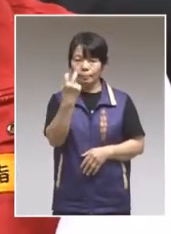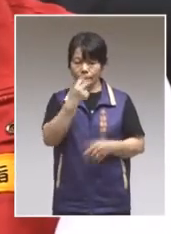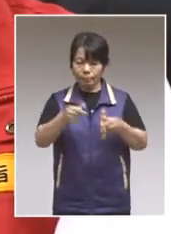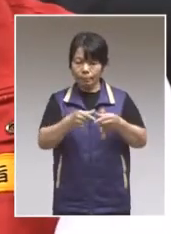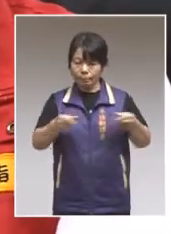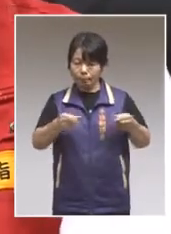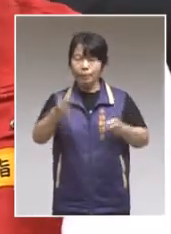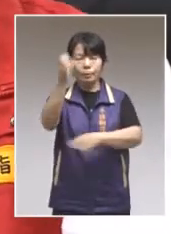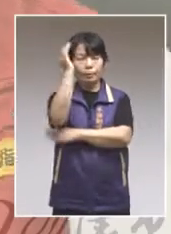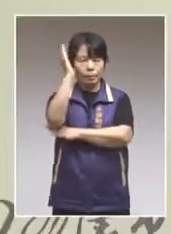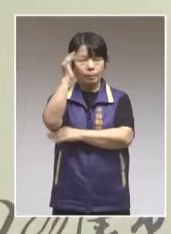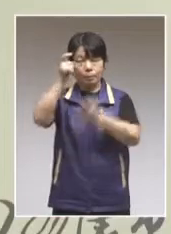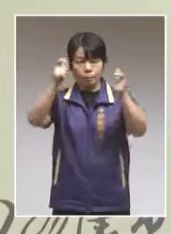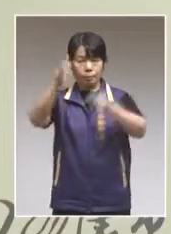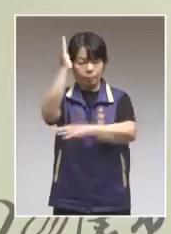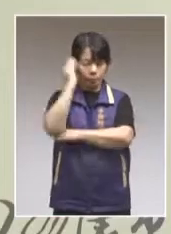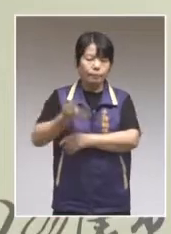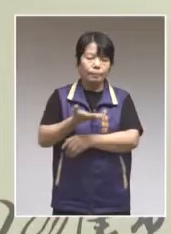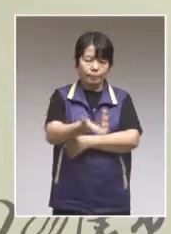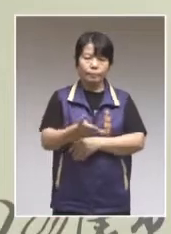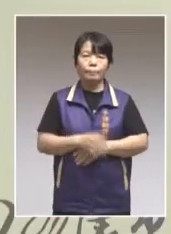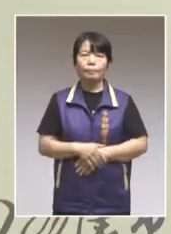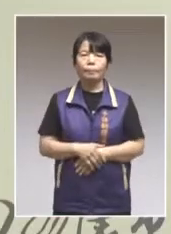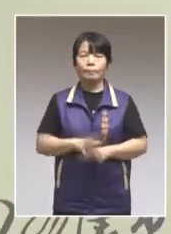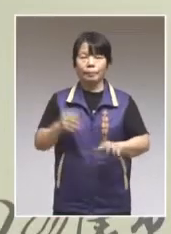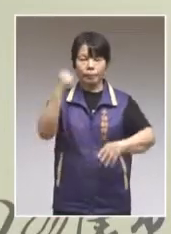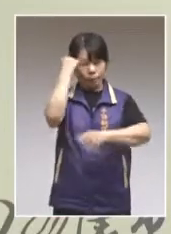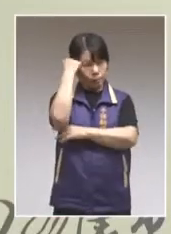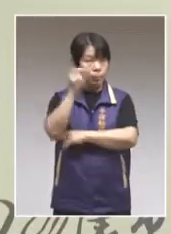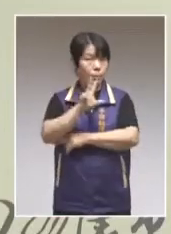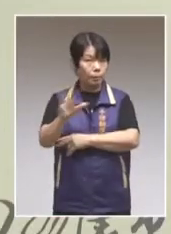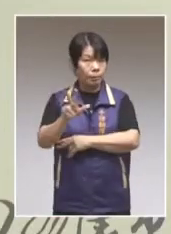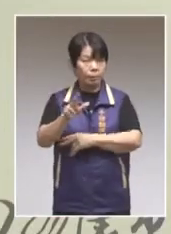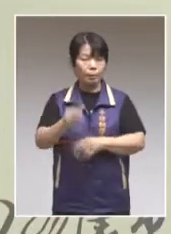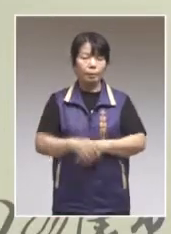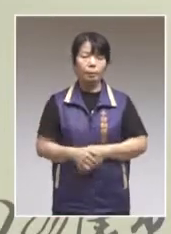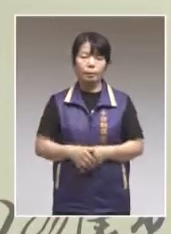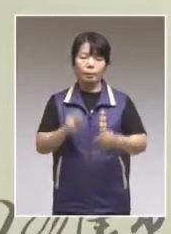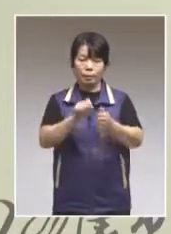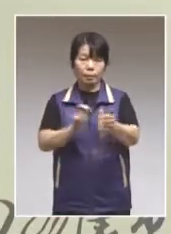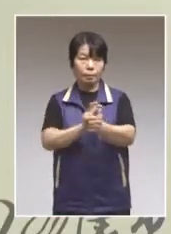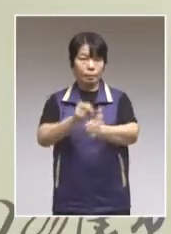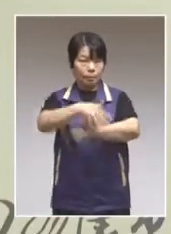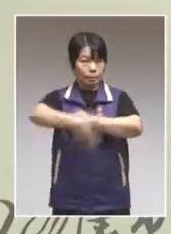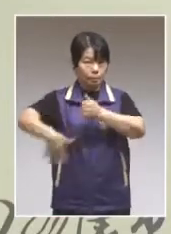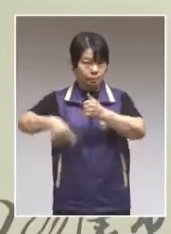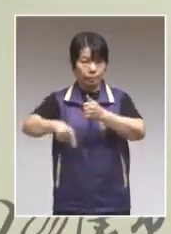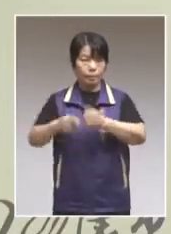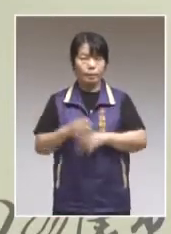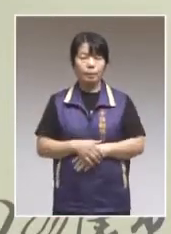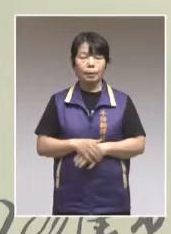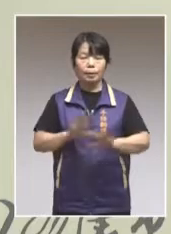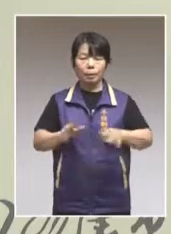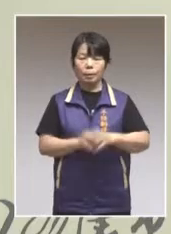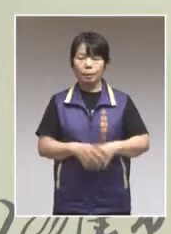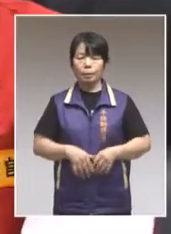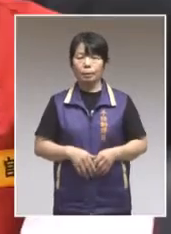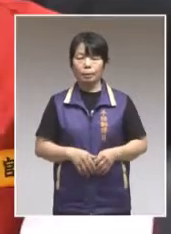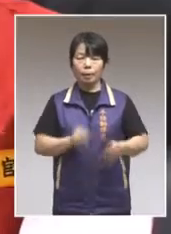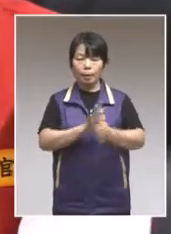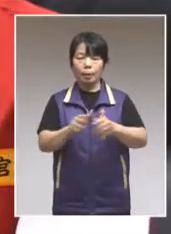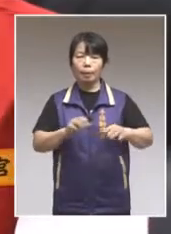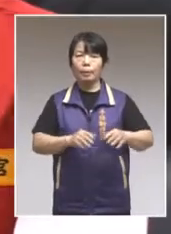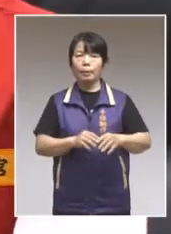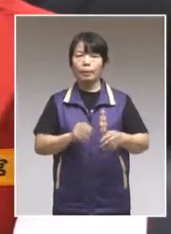供那住宿型的长照机构这个就是我们的长照中心也包括安养之